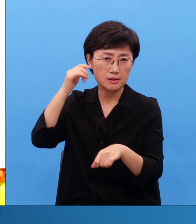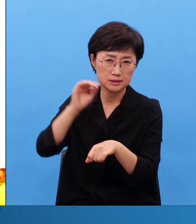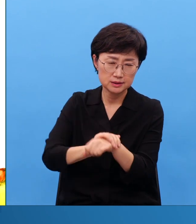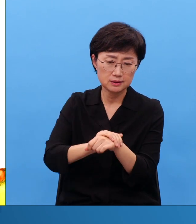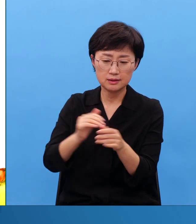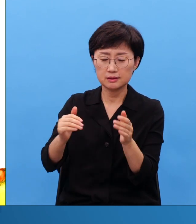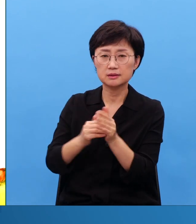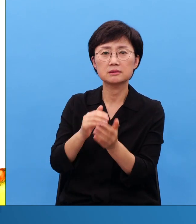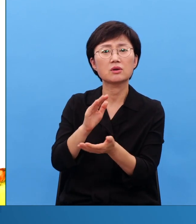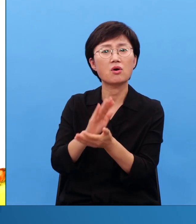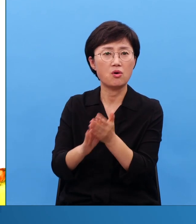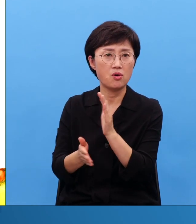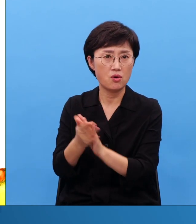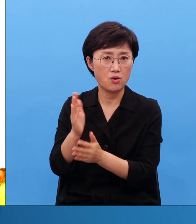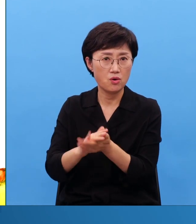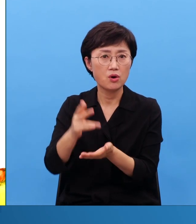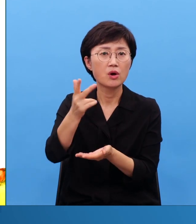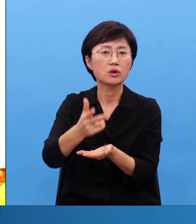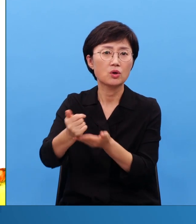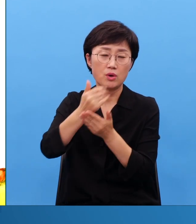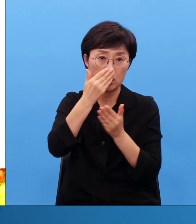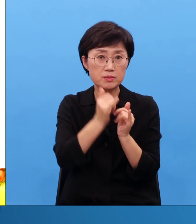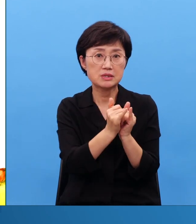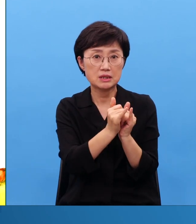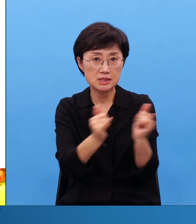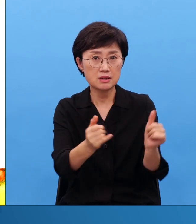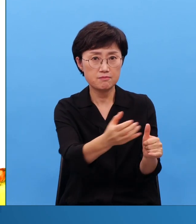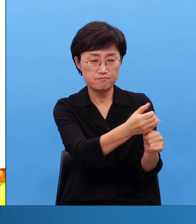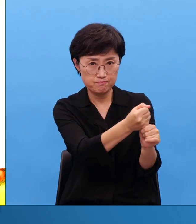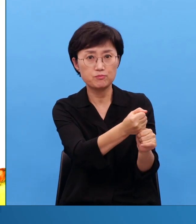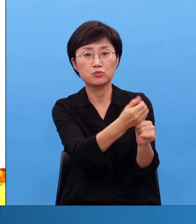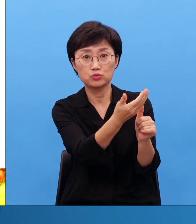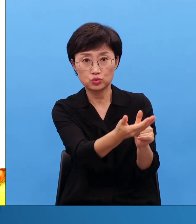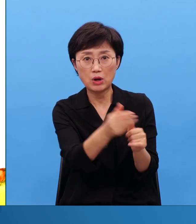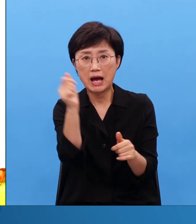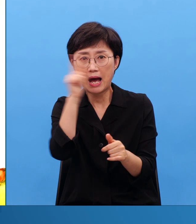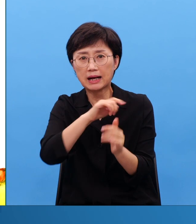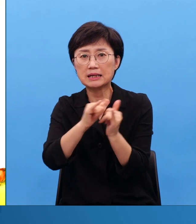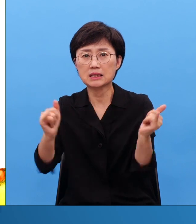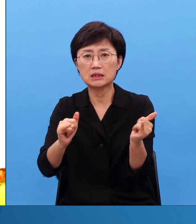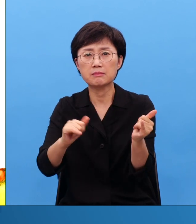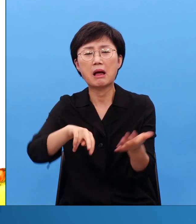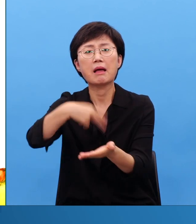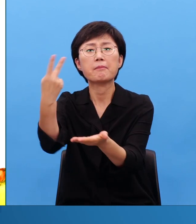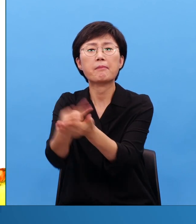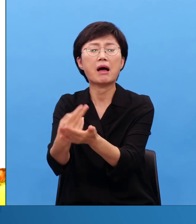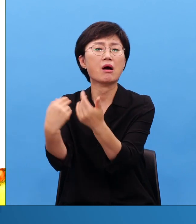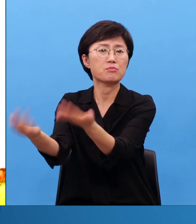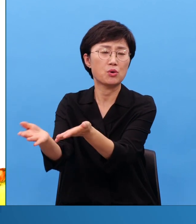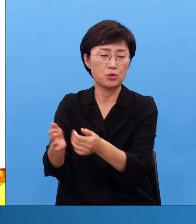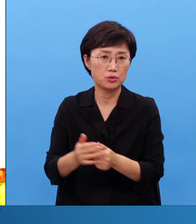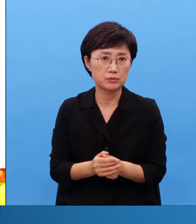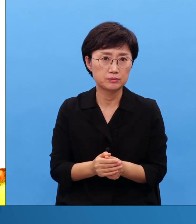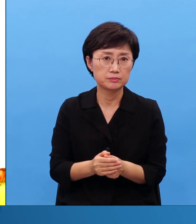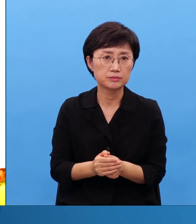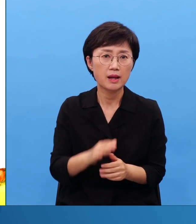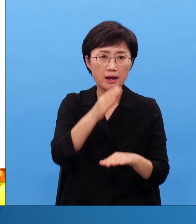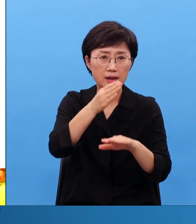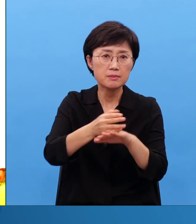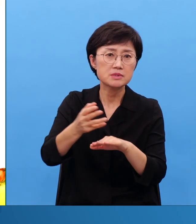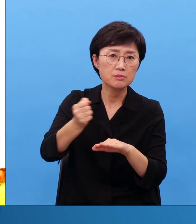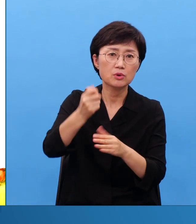많으시며 그의 죄가 무궁하시도다. 여호와께서 겸손한 자들을 붙드시고 인간의 독들을